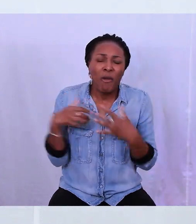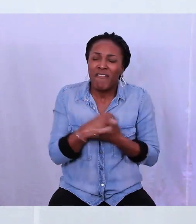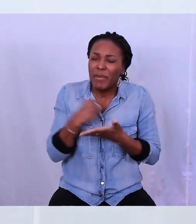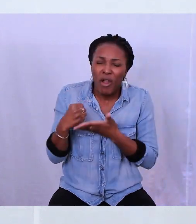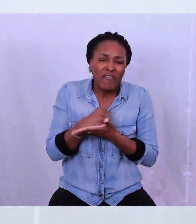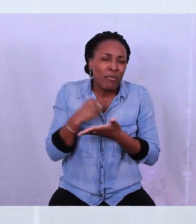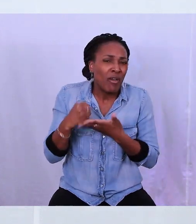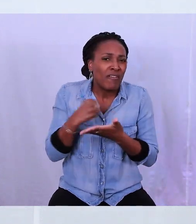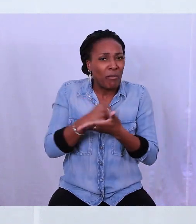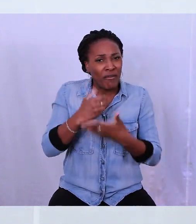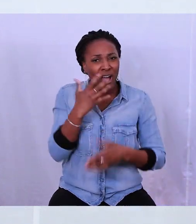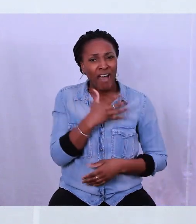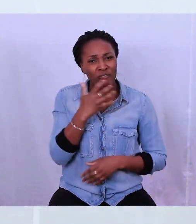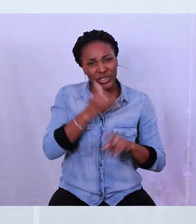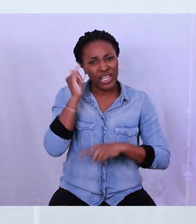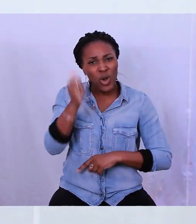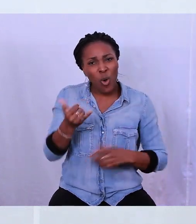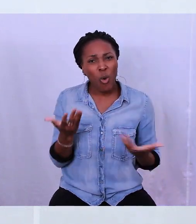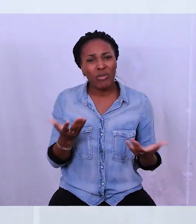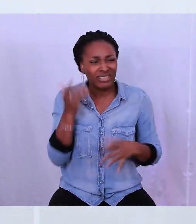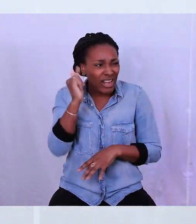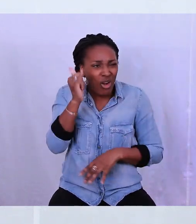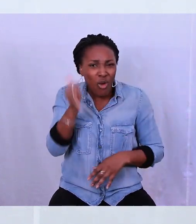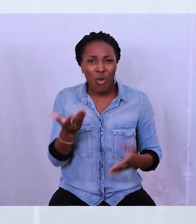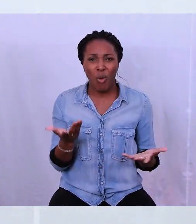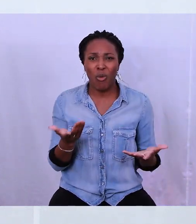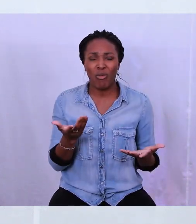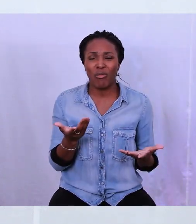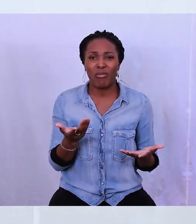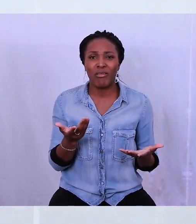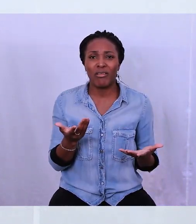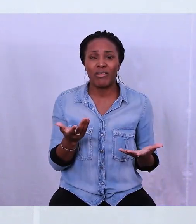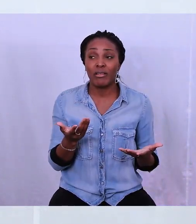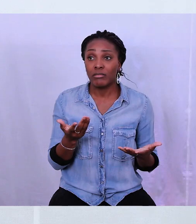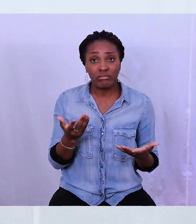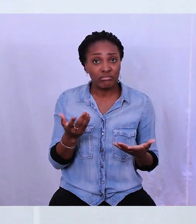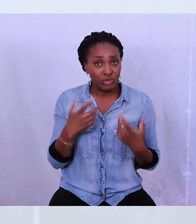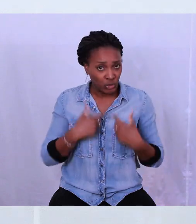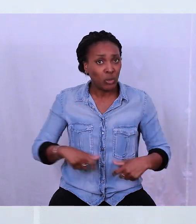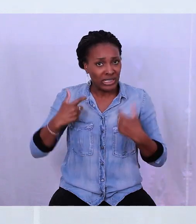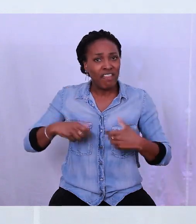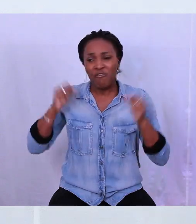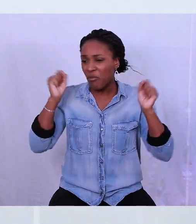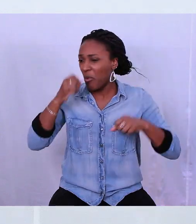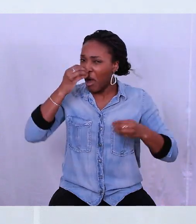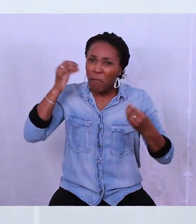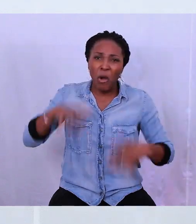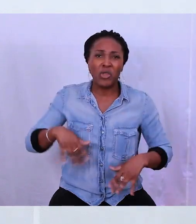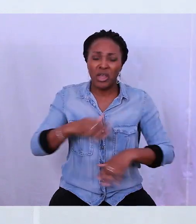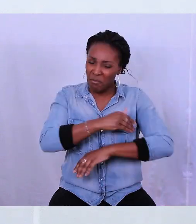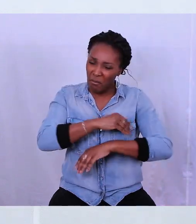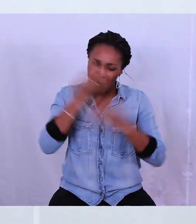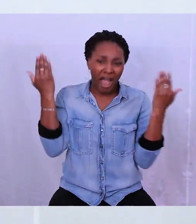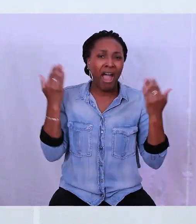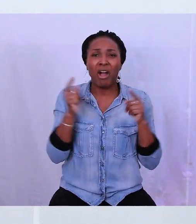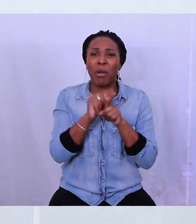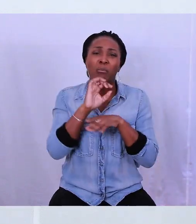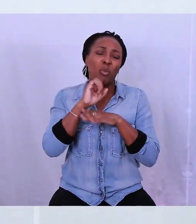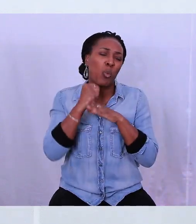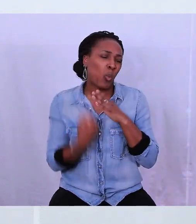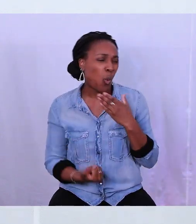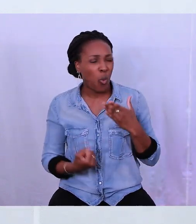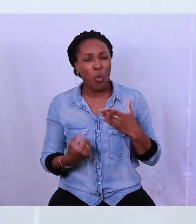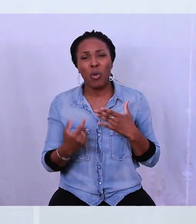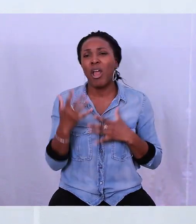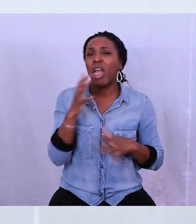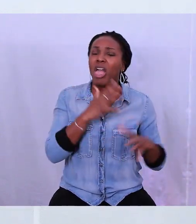Être dans une prison égyptienne, c'est long. Il aurait pu dire c'est fini quoi. Et commencer à sombrer parfois dans